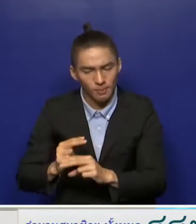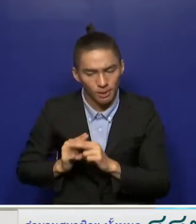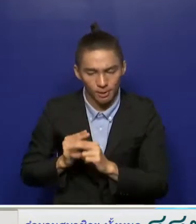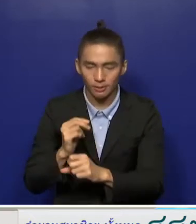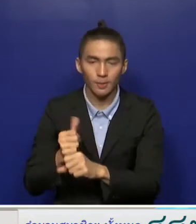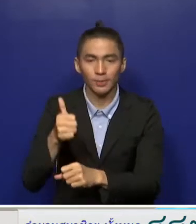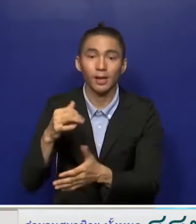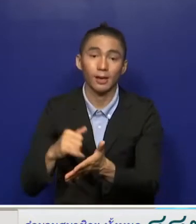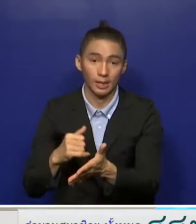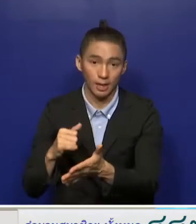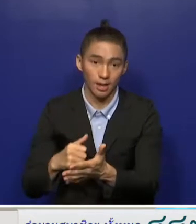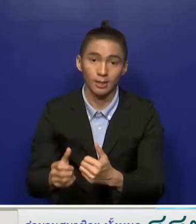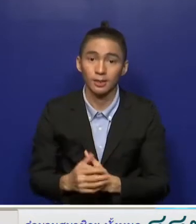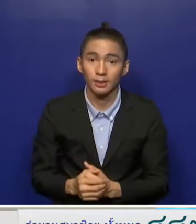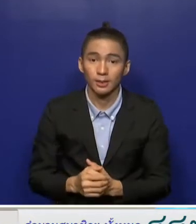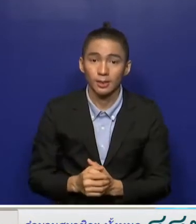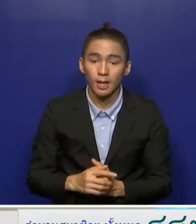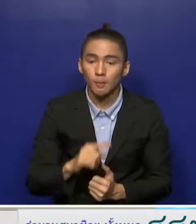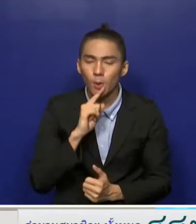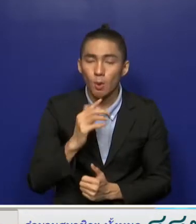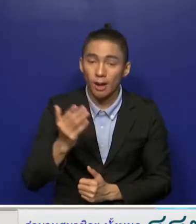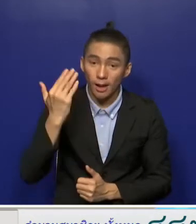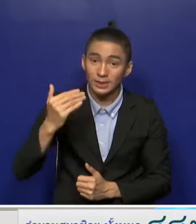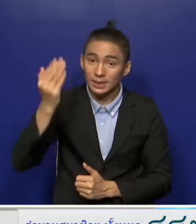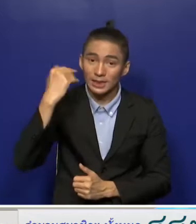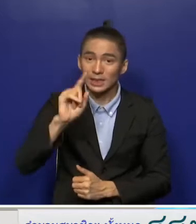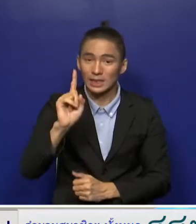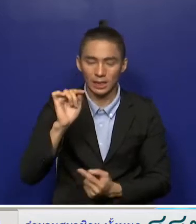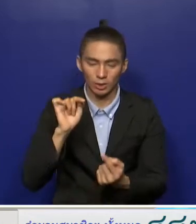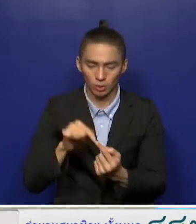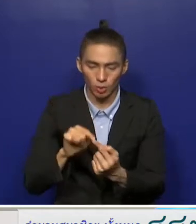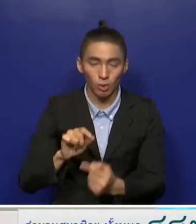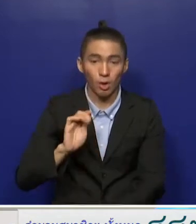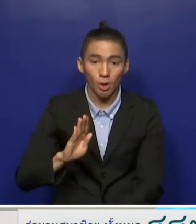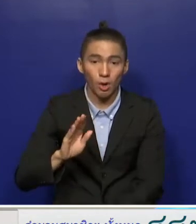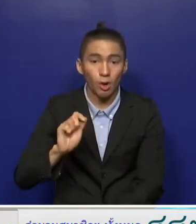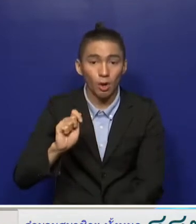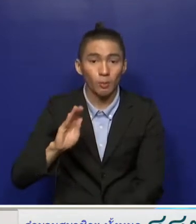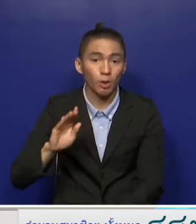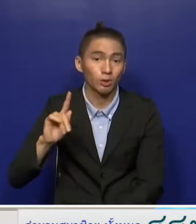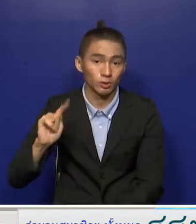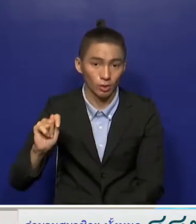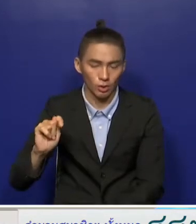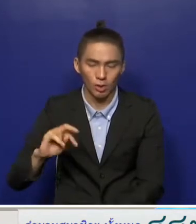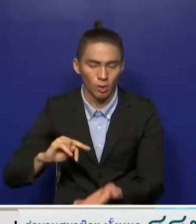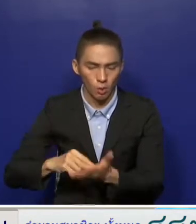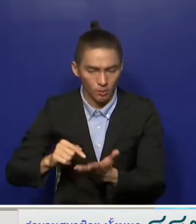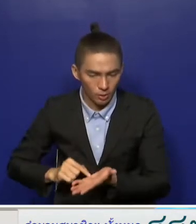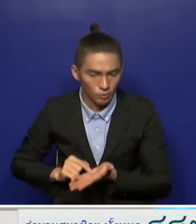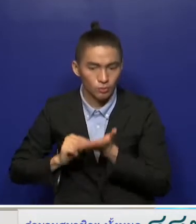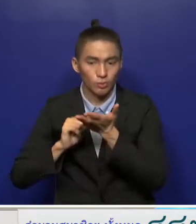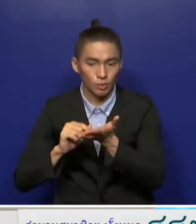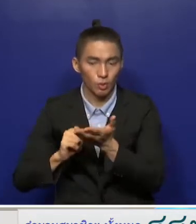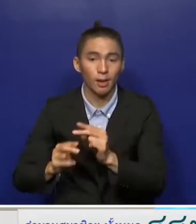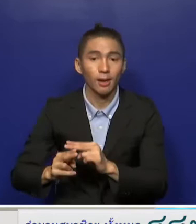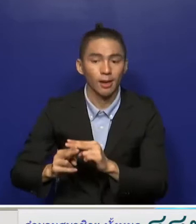เพระในอดีตทผ่ลมาเทาที่ทราบเนี่ยครับองคกรป introductory ส่วทองถินในการยกลางเข้าปญหัดเองหรอเสนอ